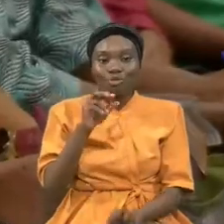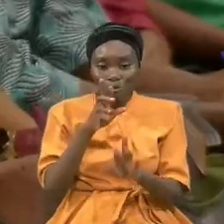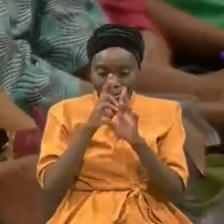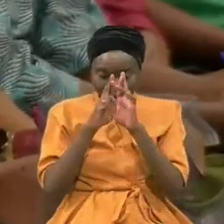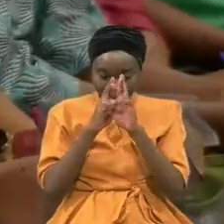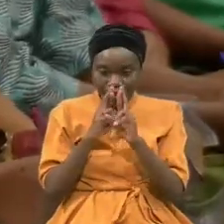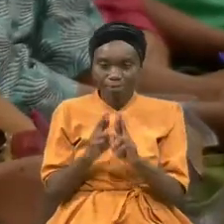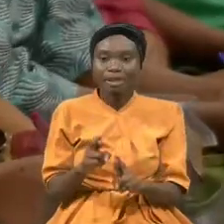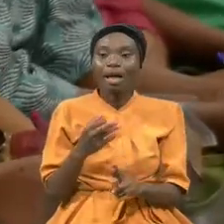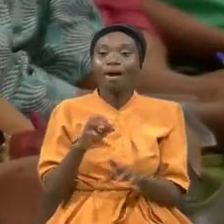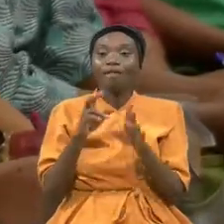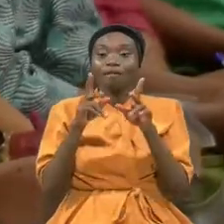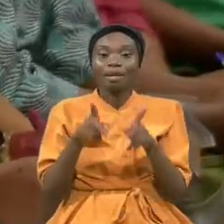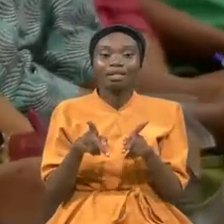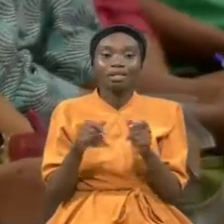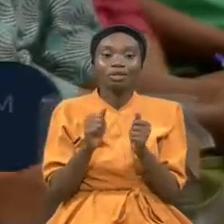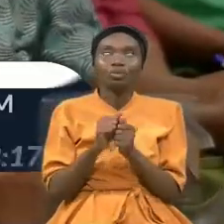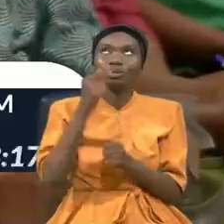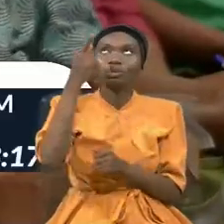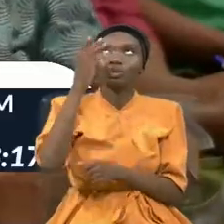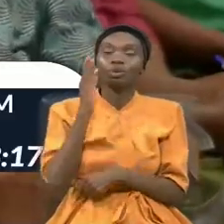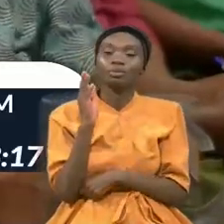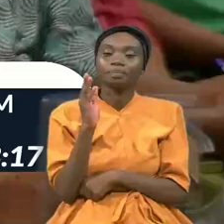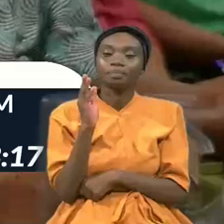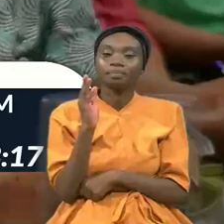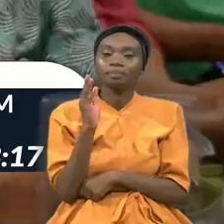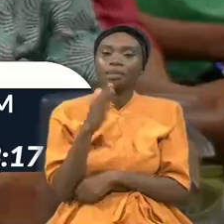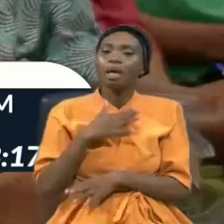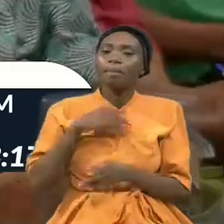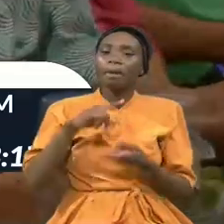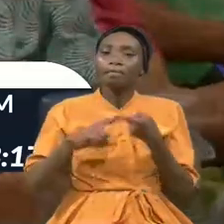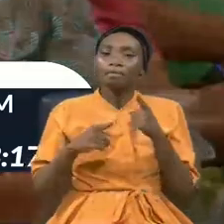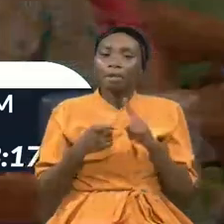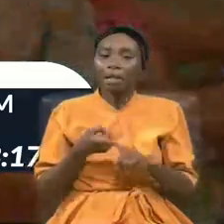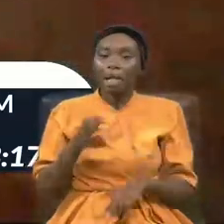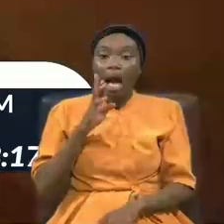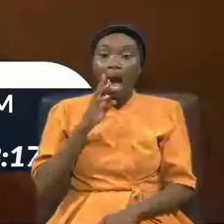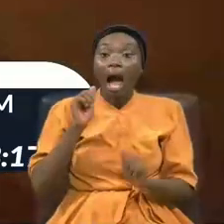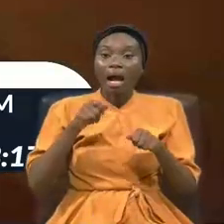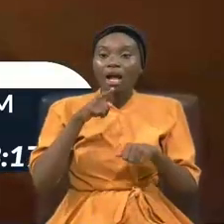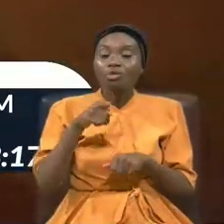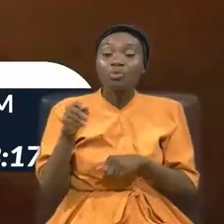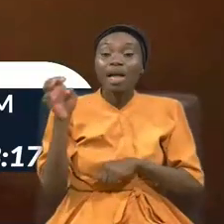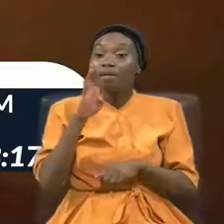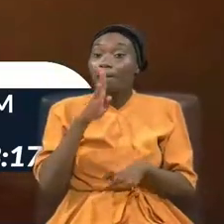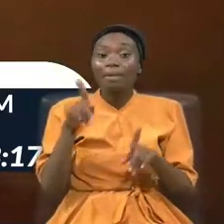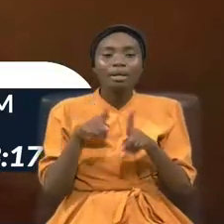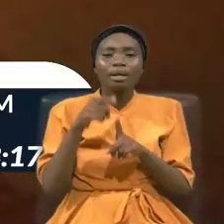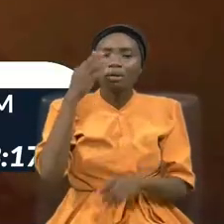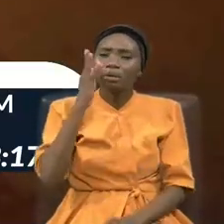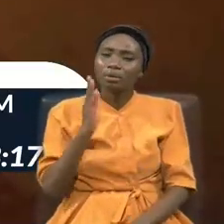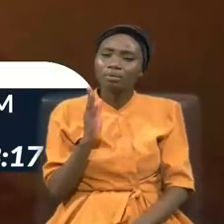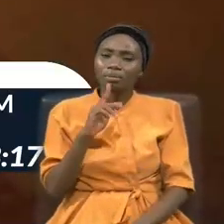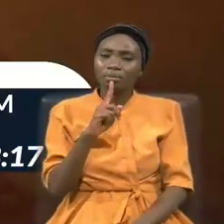devant Dieu, il n'y a point d'acception de personne. » Mon ami, est-ce que tu peux être comme